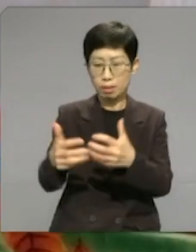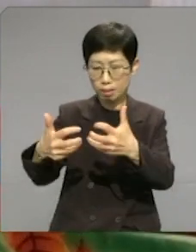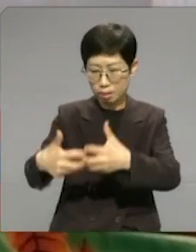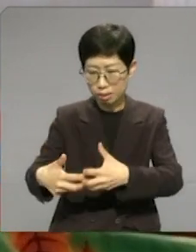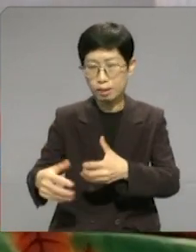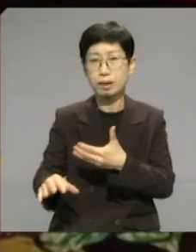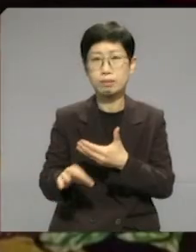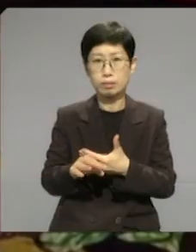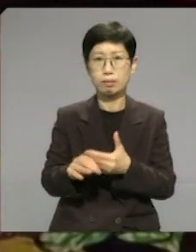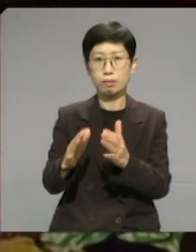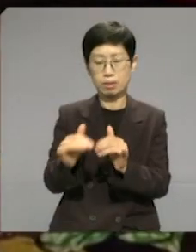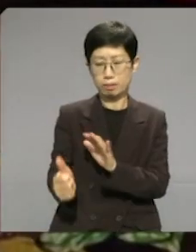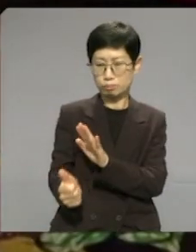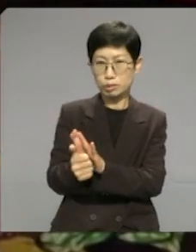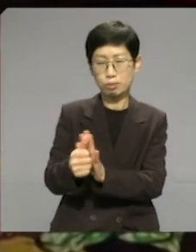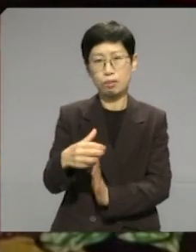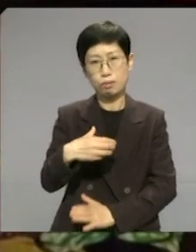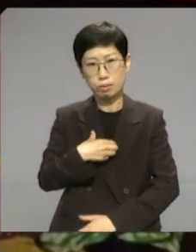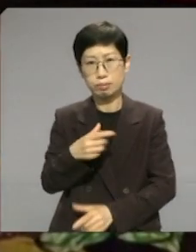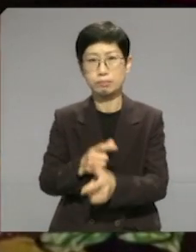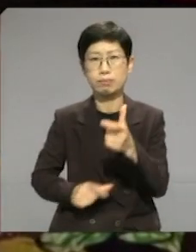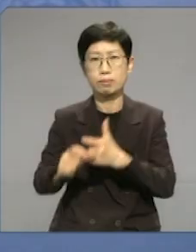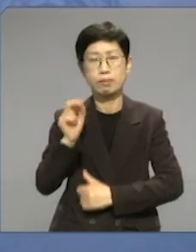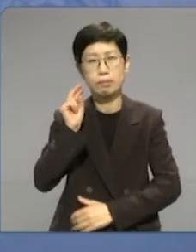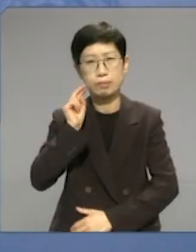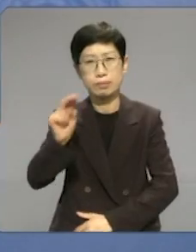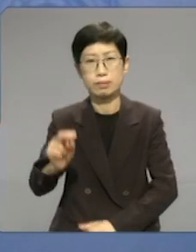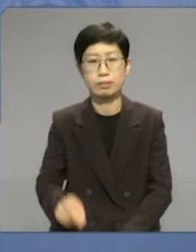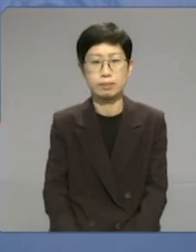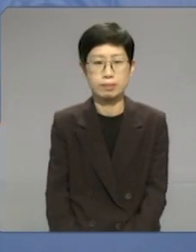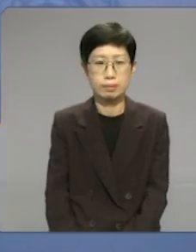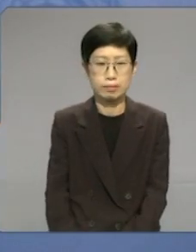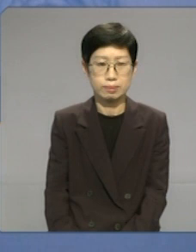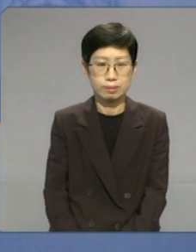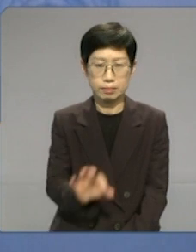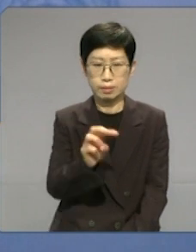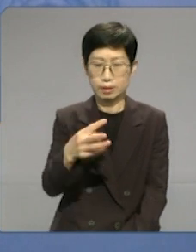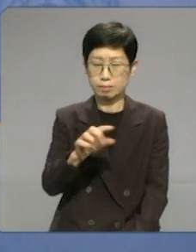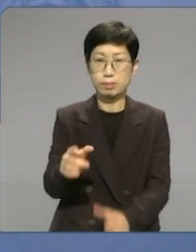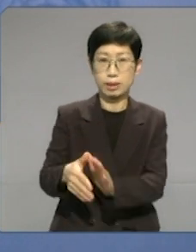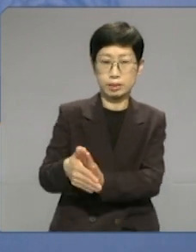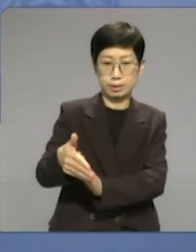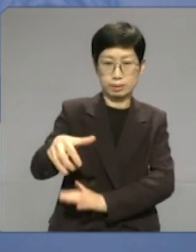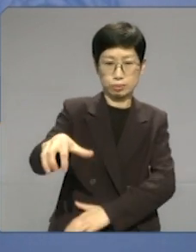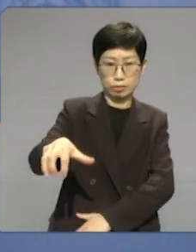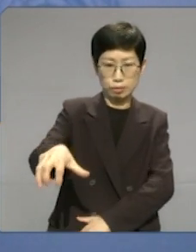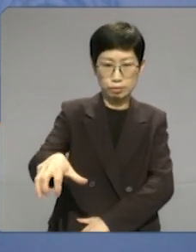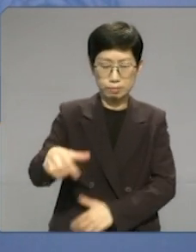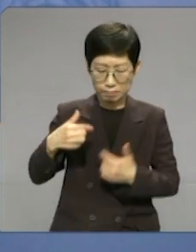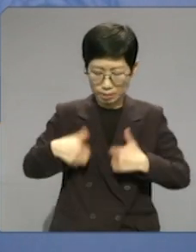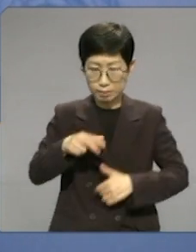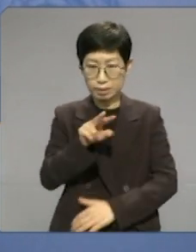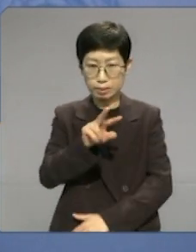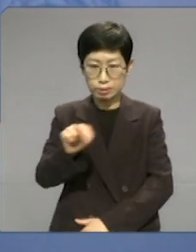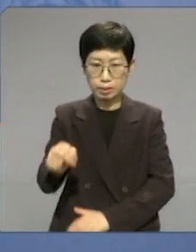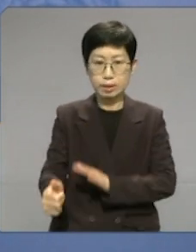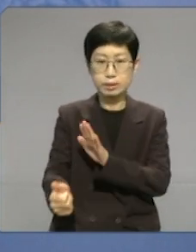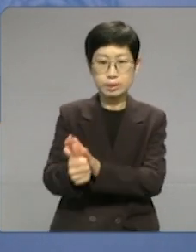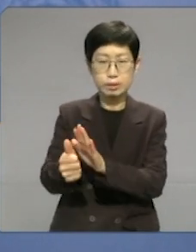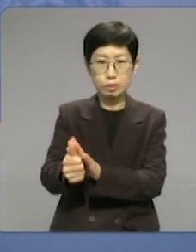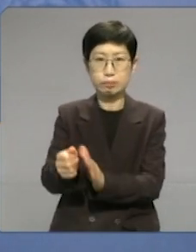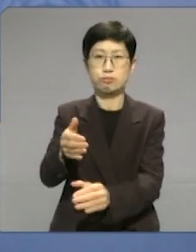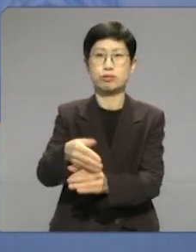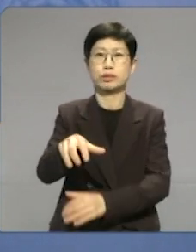마비되면 인도주의적 위기는 악화합니다. It would also upend aid operations in an area already on the brink of famine,